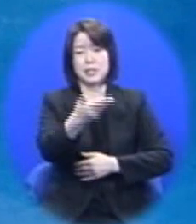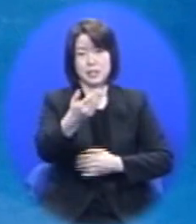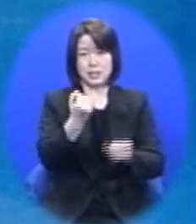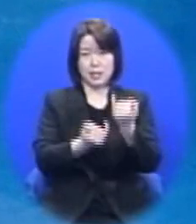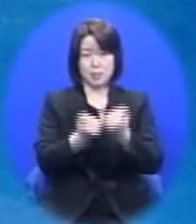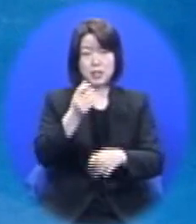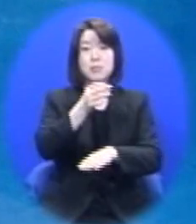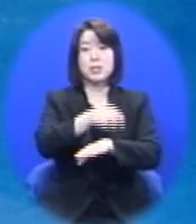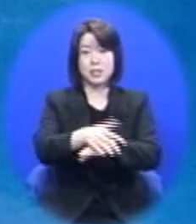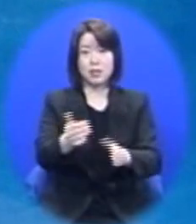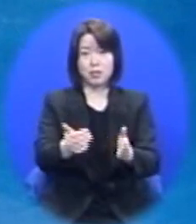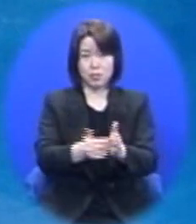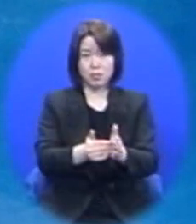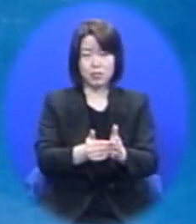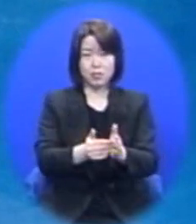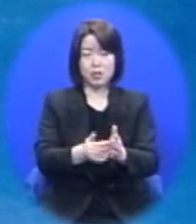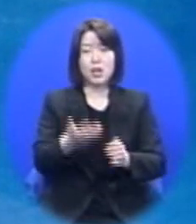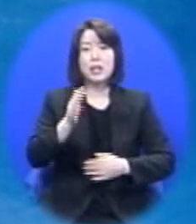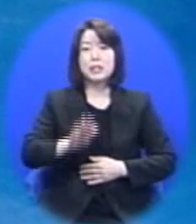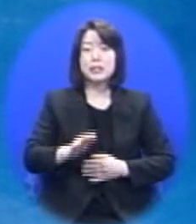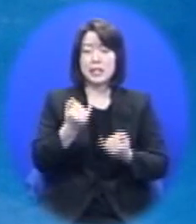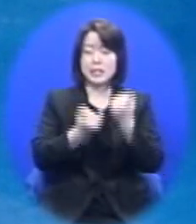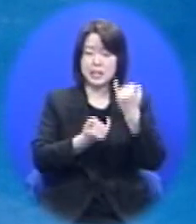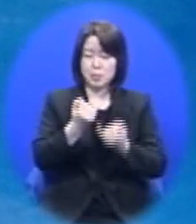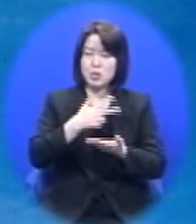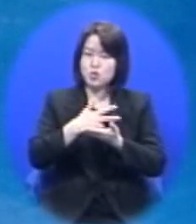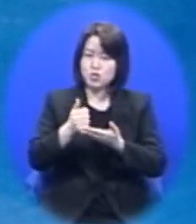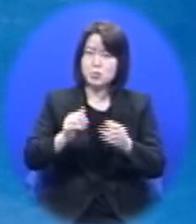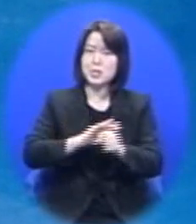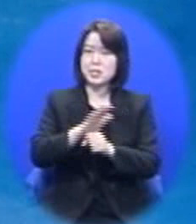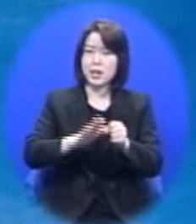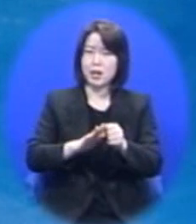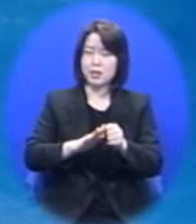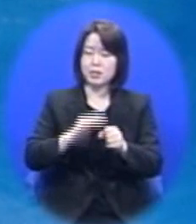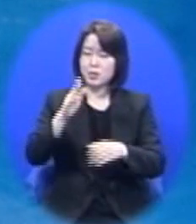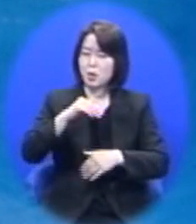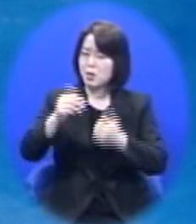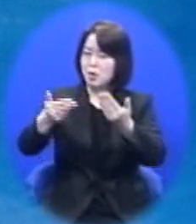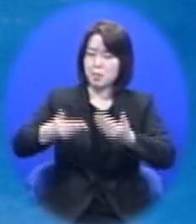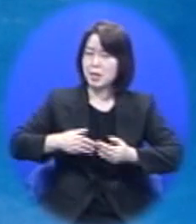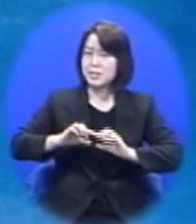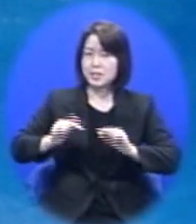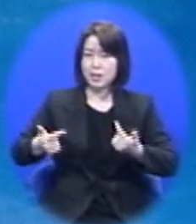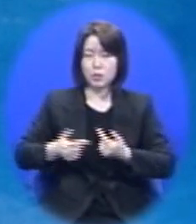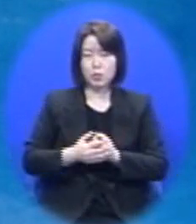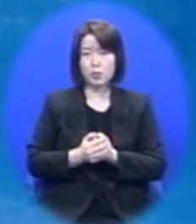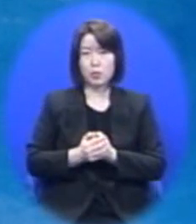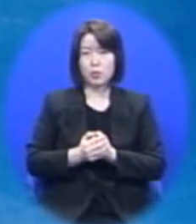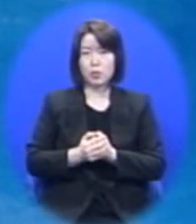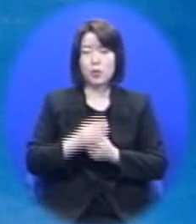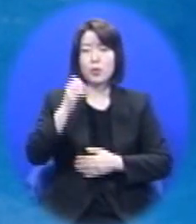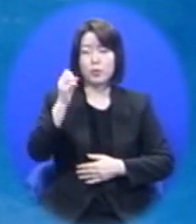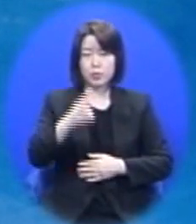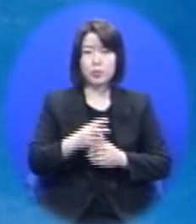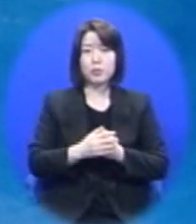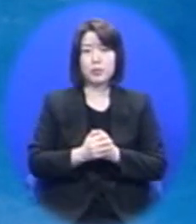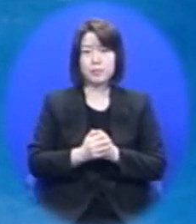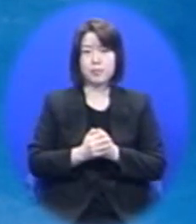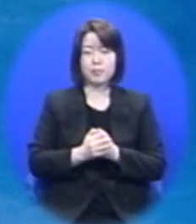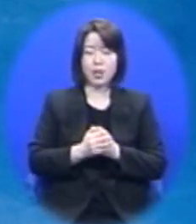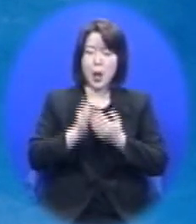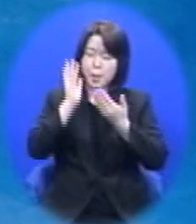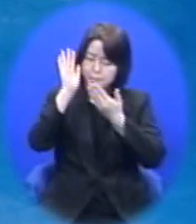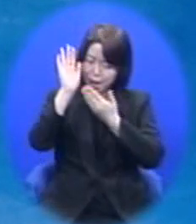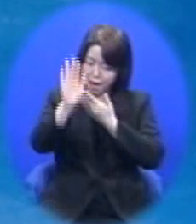그런데 자매님은 주님의 사랑을 전혀 받아들이지 않고, 그리고